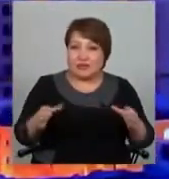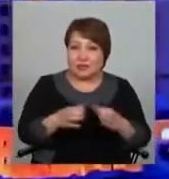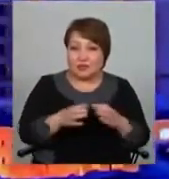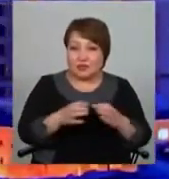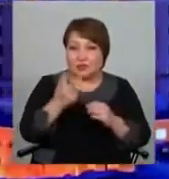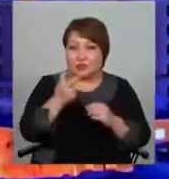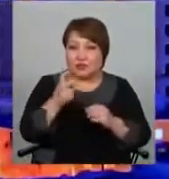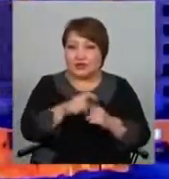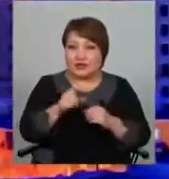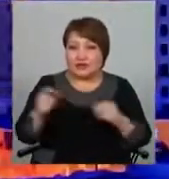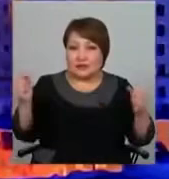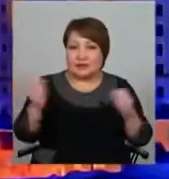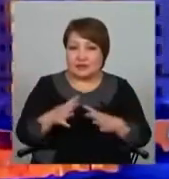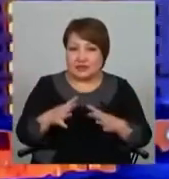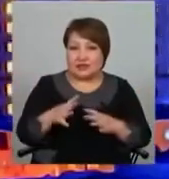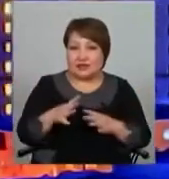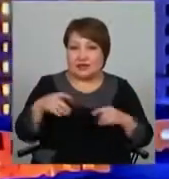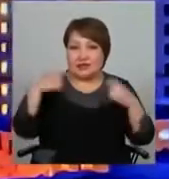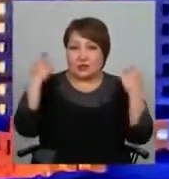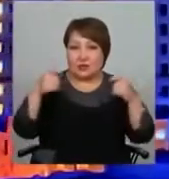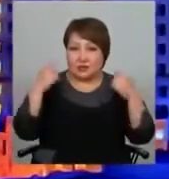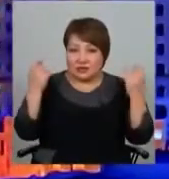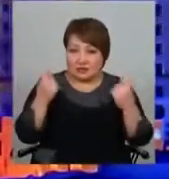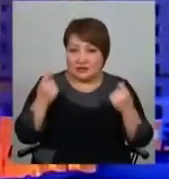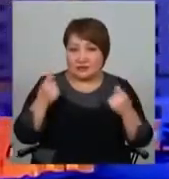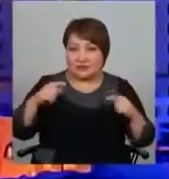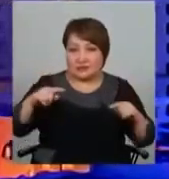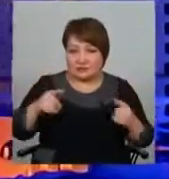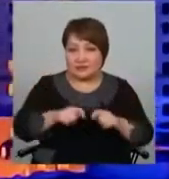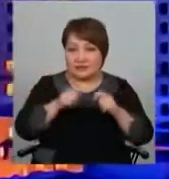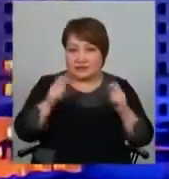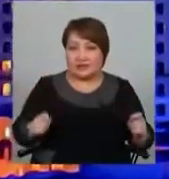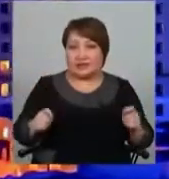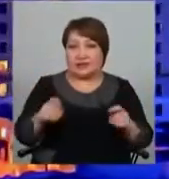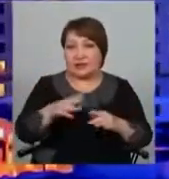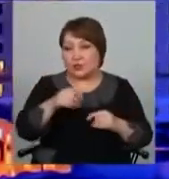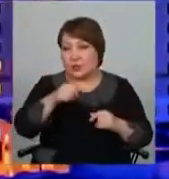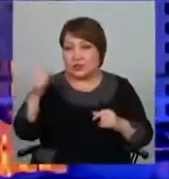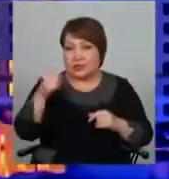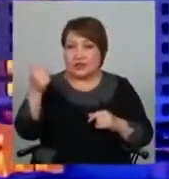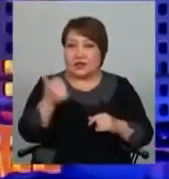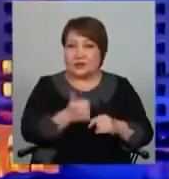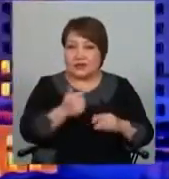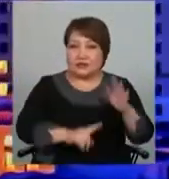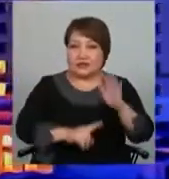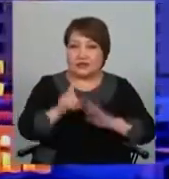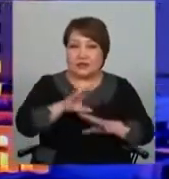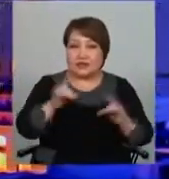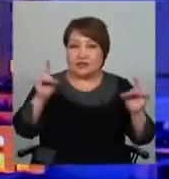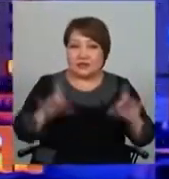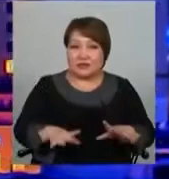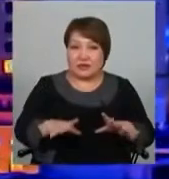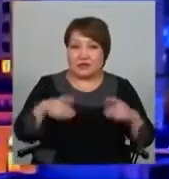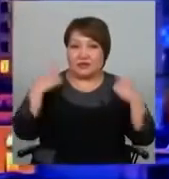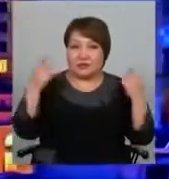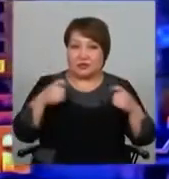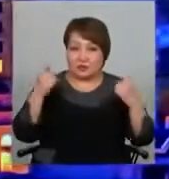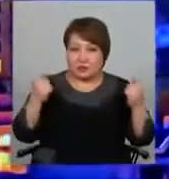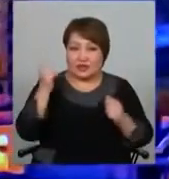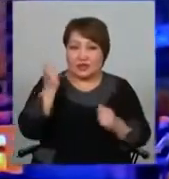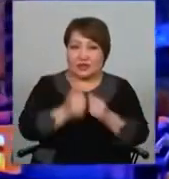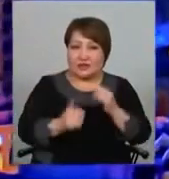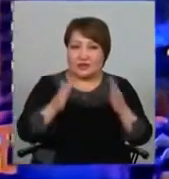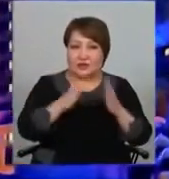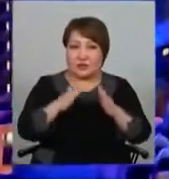жиналған тойды әшкереледі. Билік өкілдері өткен аптадан бастап барлық мейрамханалар мен той-тойлаған әрбір үйге дейін кіріп